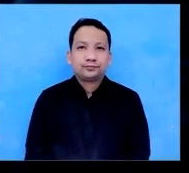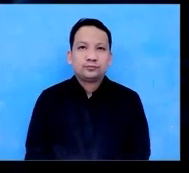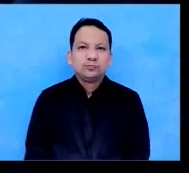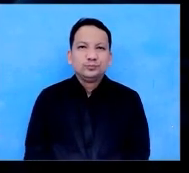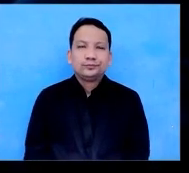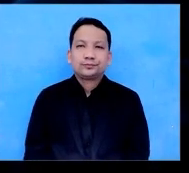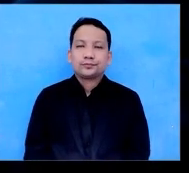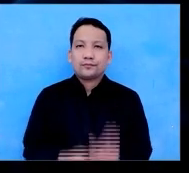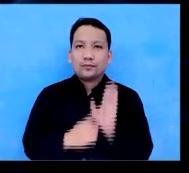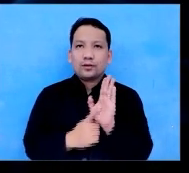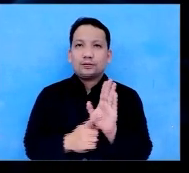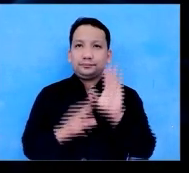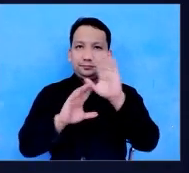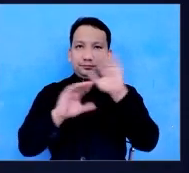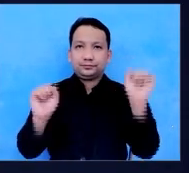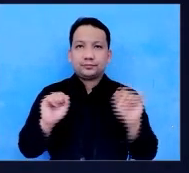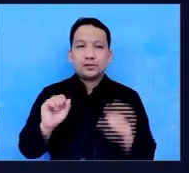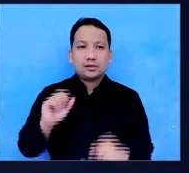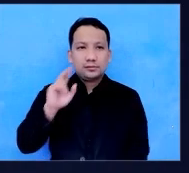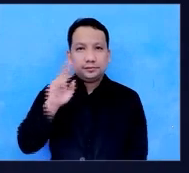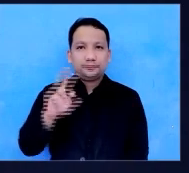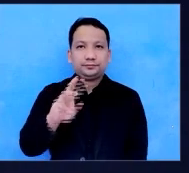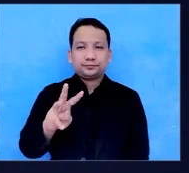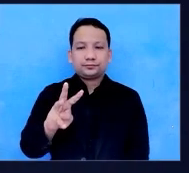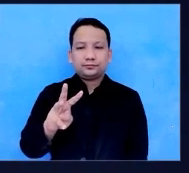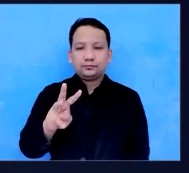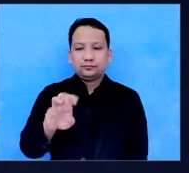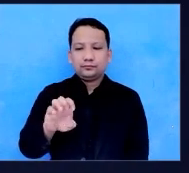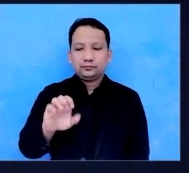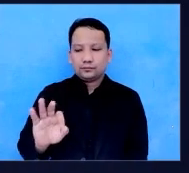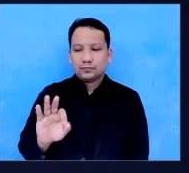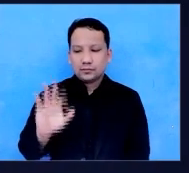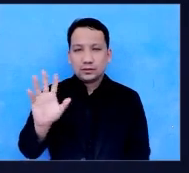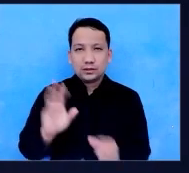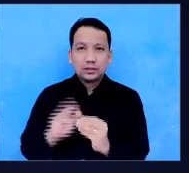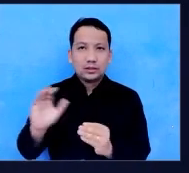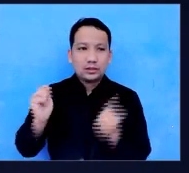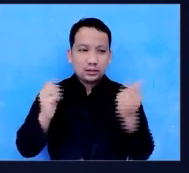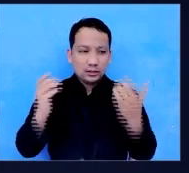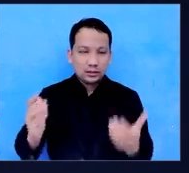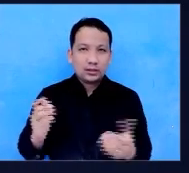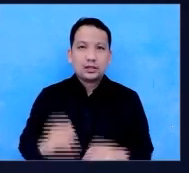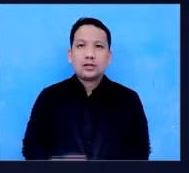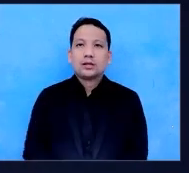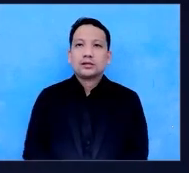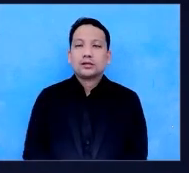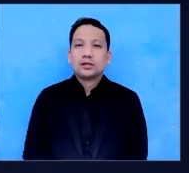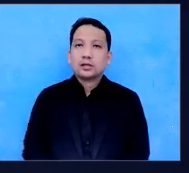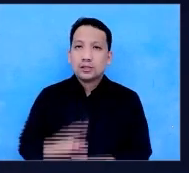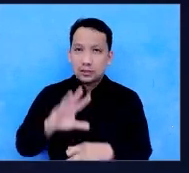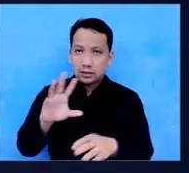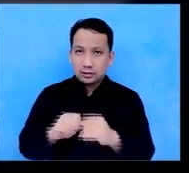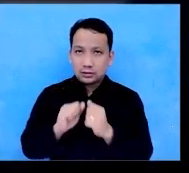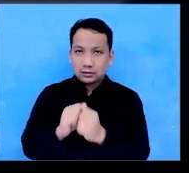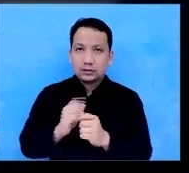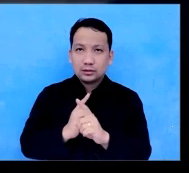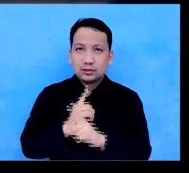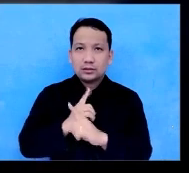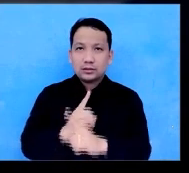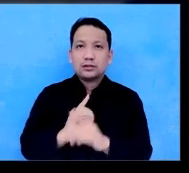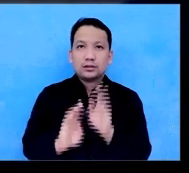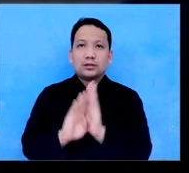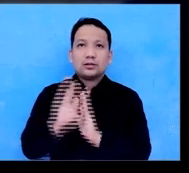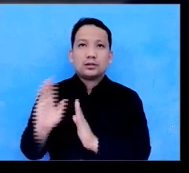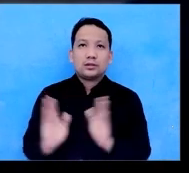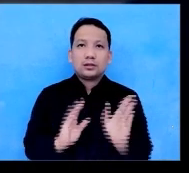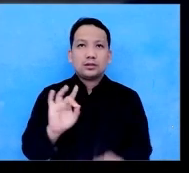Ibinida rin daw ni PBBM sa WEF ang ilan sa programa ng kanyang administrasyon, kabilang na ang Development Plan,